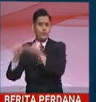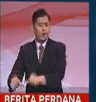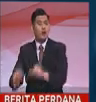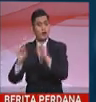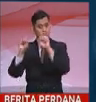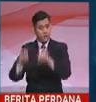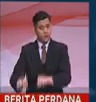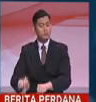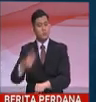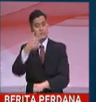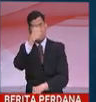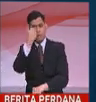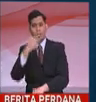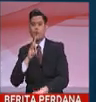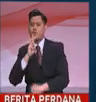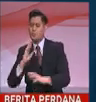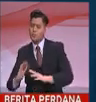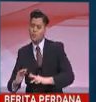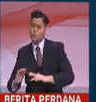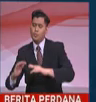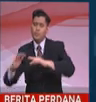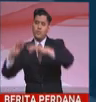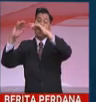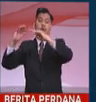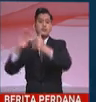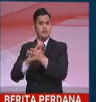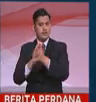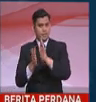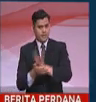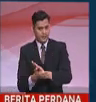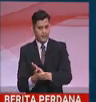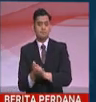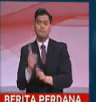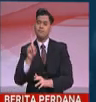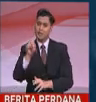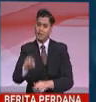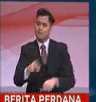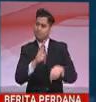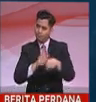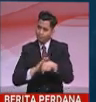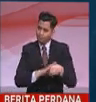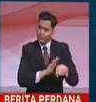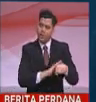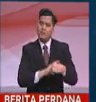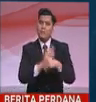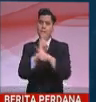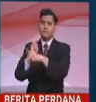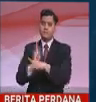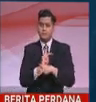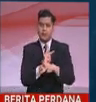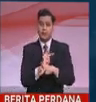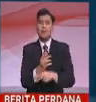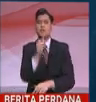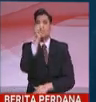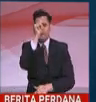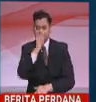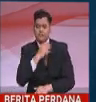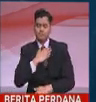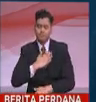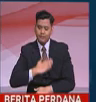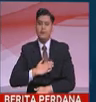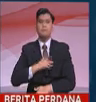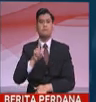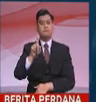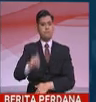banjir di kawasan berkedudukan rendah. Jadi, pada orang ramai dinasihatkan agar sentiasa berwaspada, berhati-hati, bersabar dan sentiasa